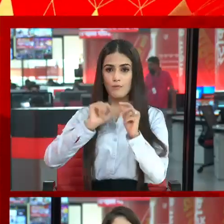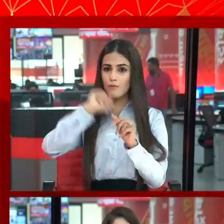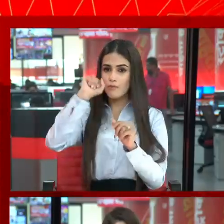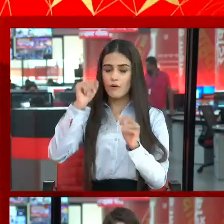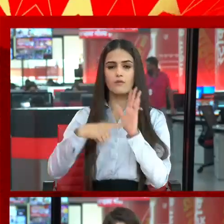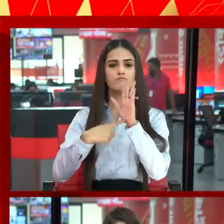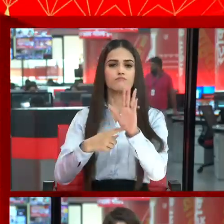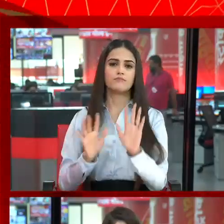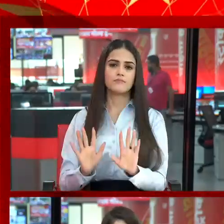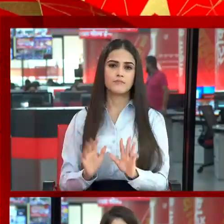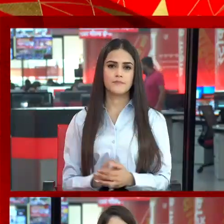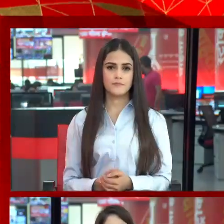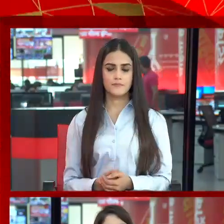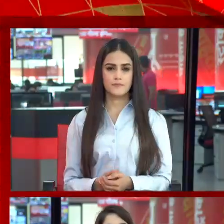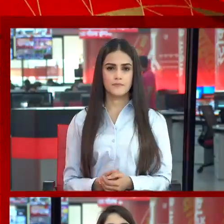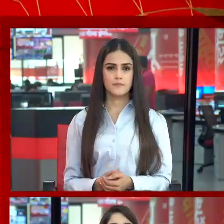हुए दिखाई दिए।